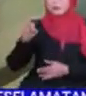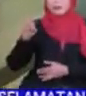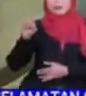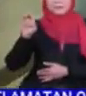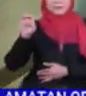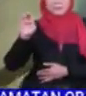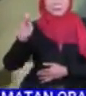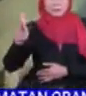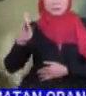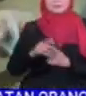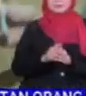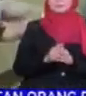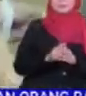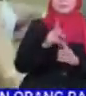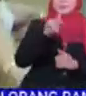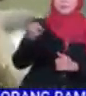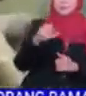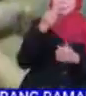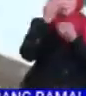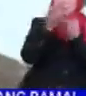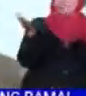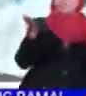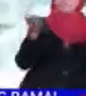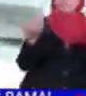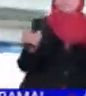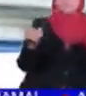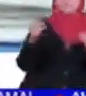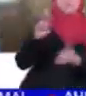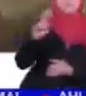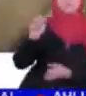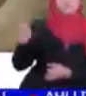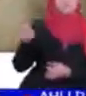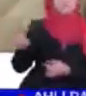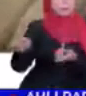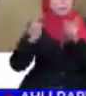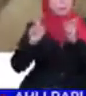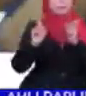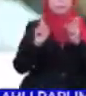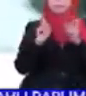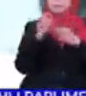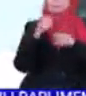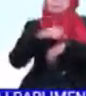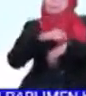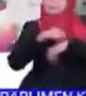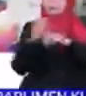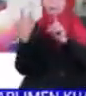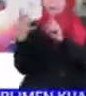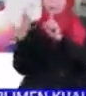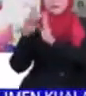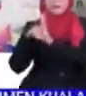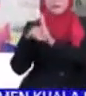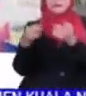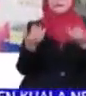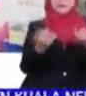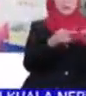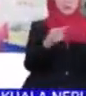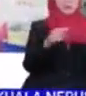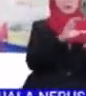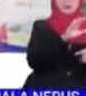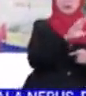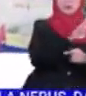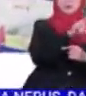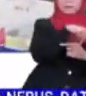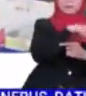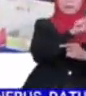Khairi menjelaskan keputusan RTK antigen yang pantas iaitu hanya 15 minit berbanding keputusan RT-PCR